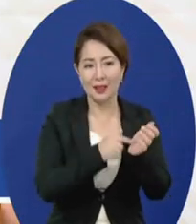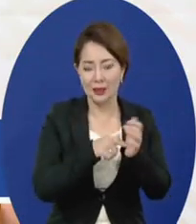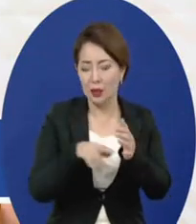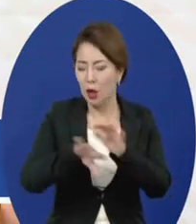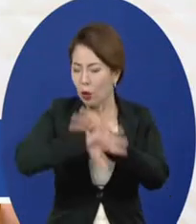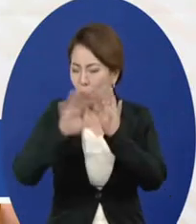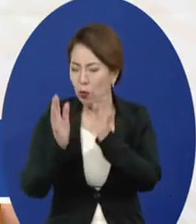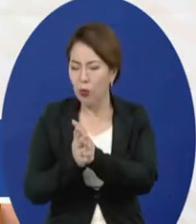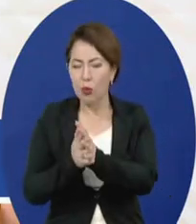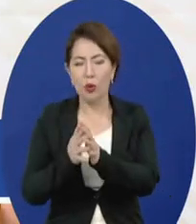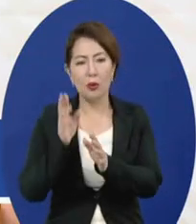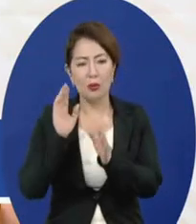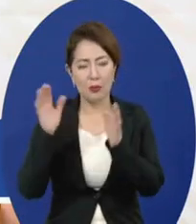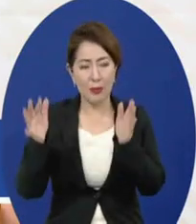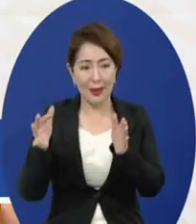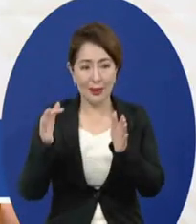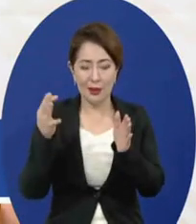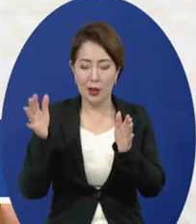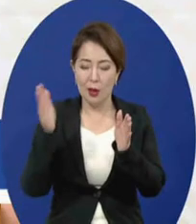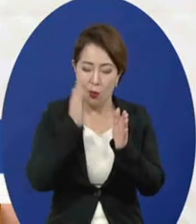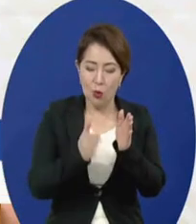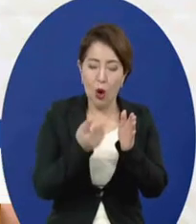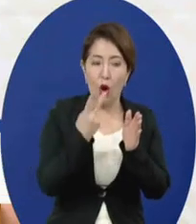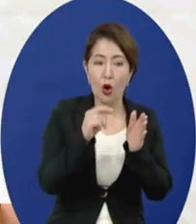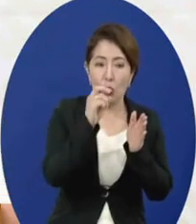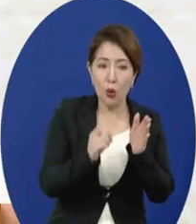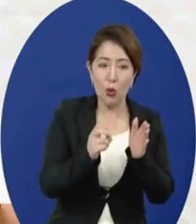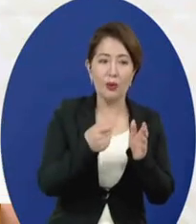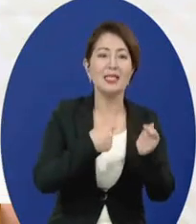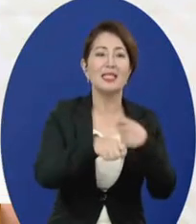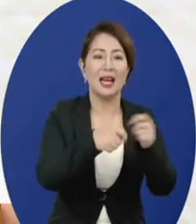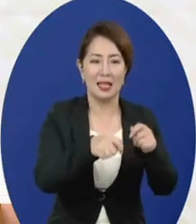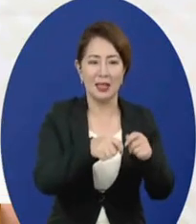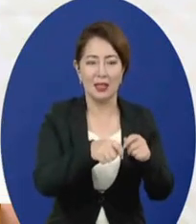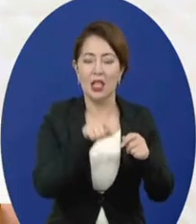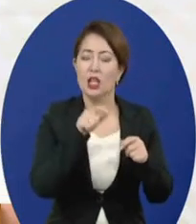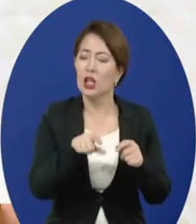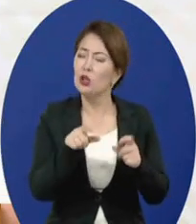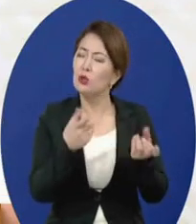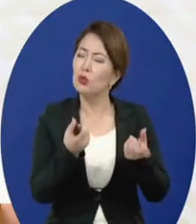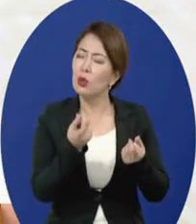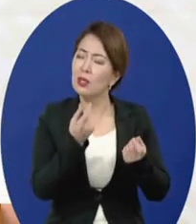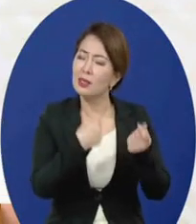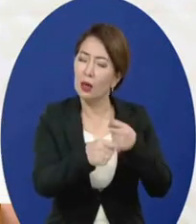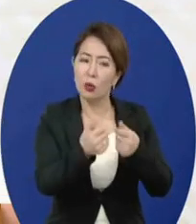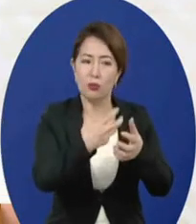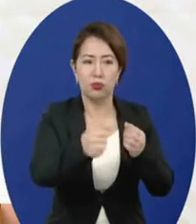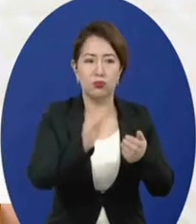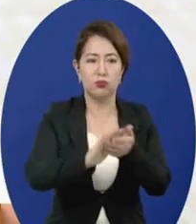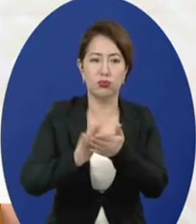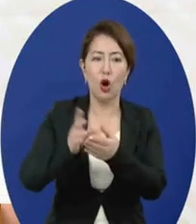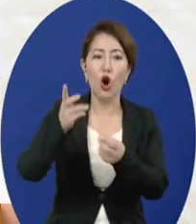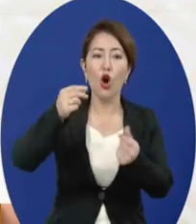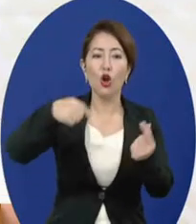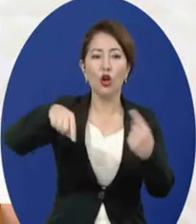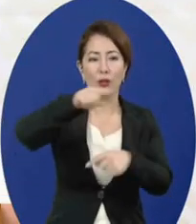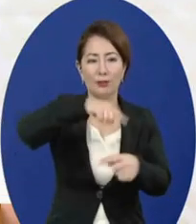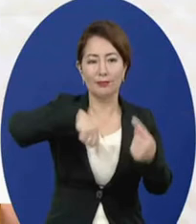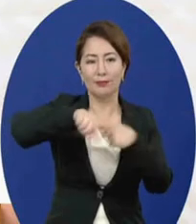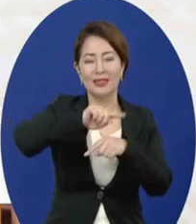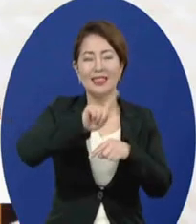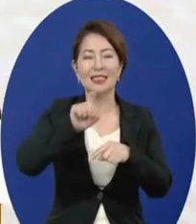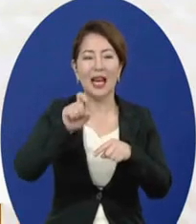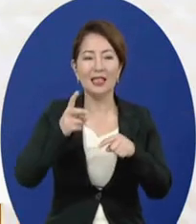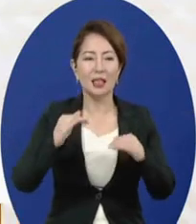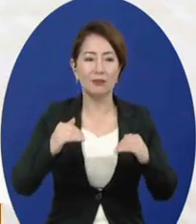гэж ойлгож болно. За энэ хувиа зарна гэдэгээр хөрөнгө зарцуулалтыг бас нэлээд хөдөлгөөнд оруулна. Хөрөнгө зарцуулалт